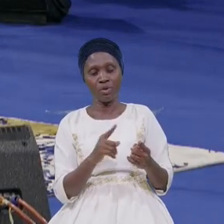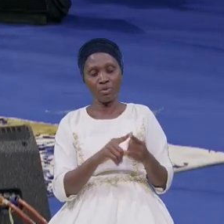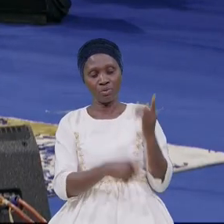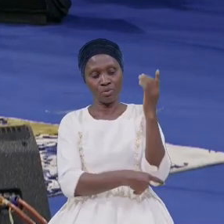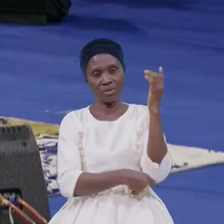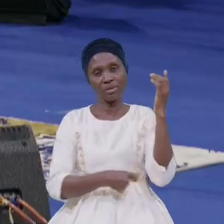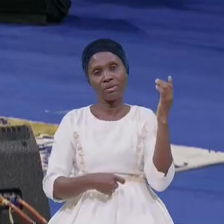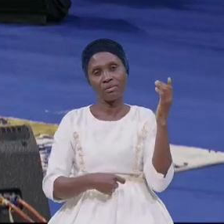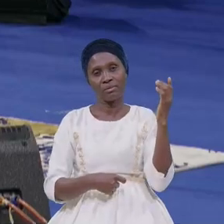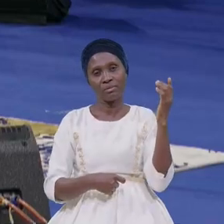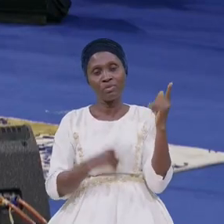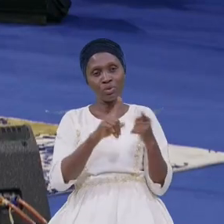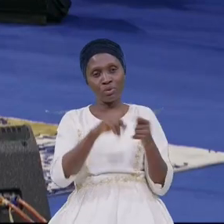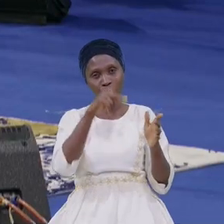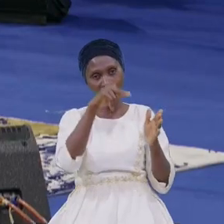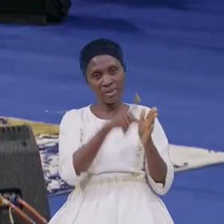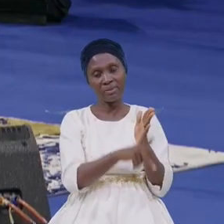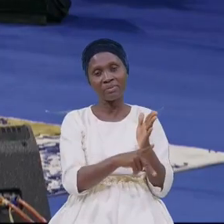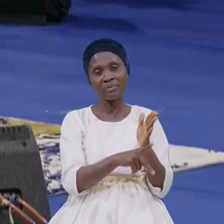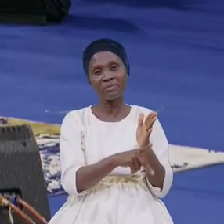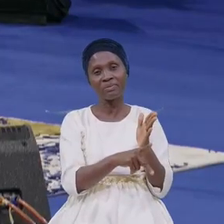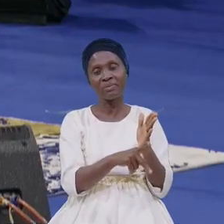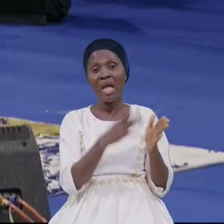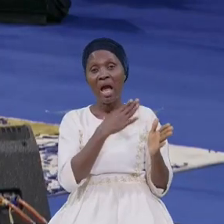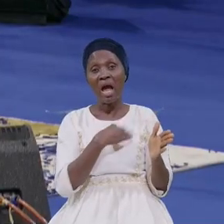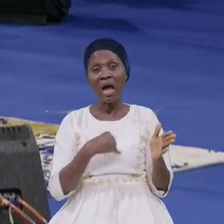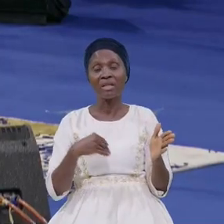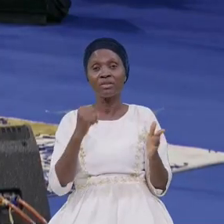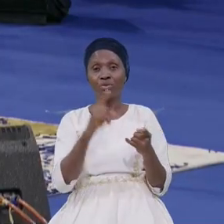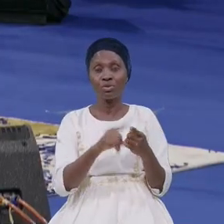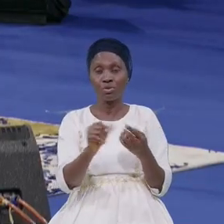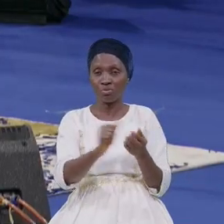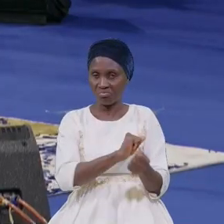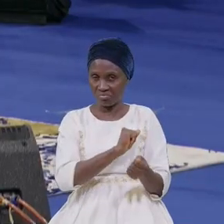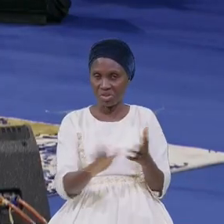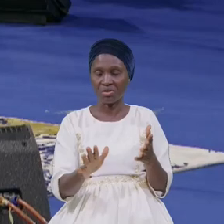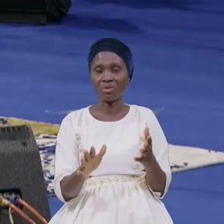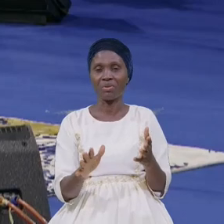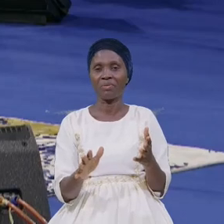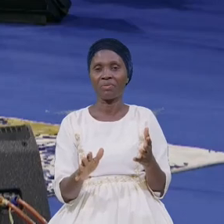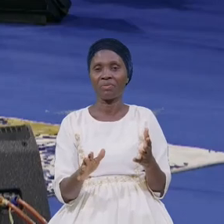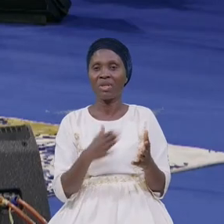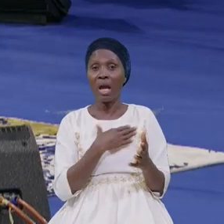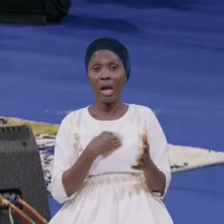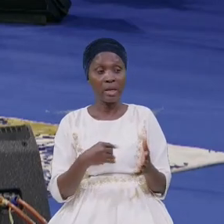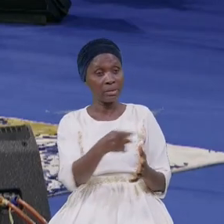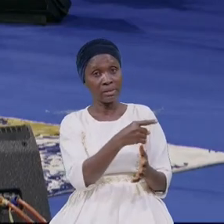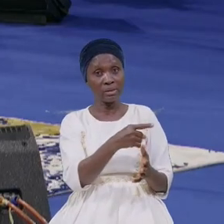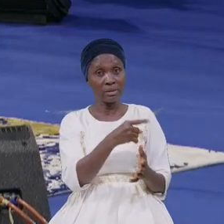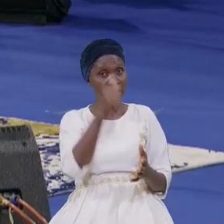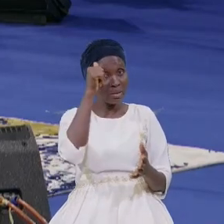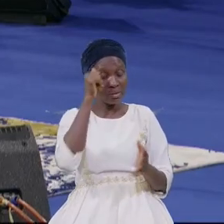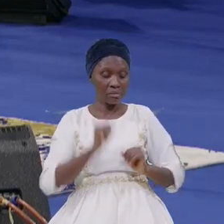venu voler. Il est venu dérober, égorger, détruire. Et ils se